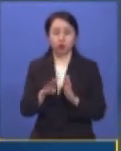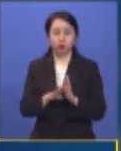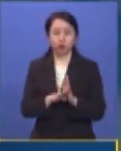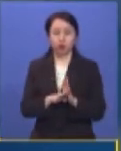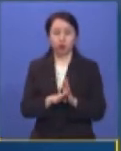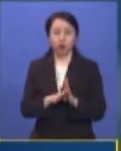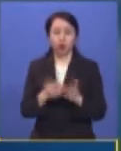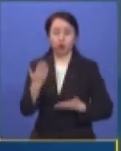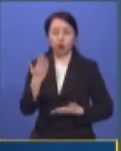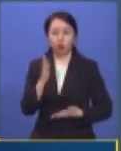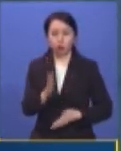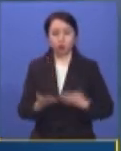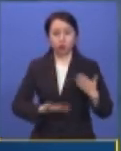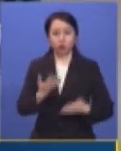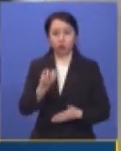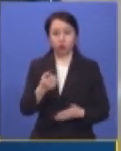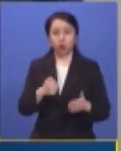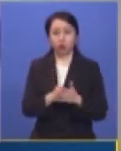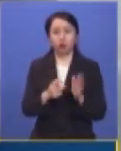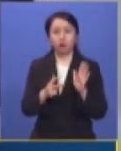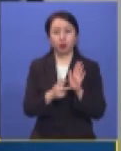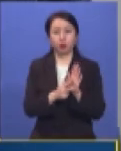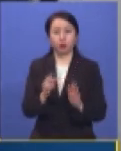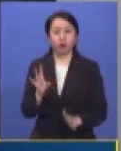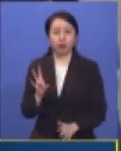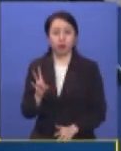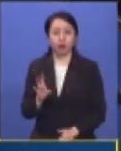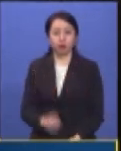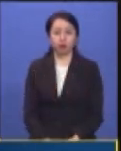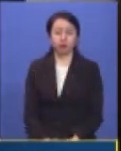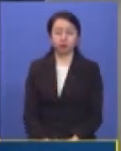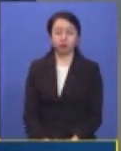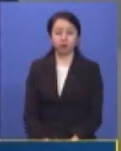интервьюеры будут ходить по домам еще до 8 ноября. Елена Горбань, служба новостей.